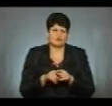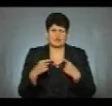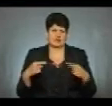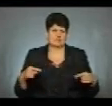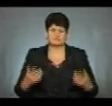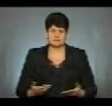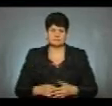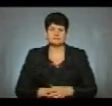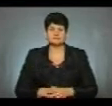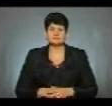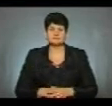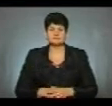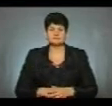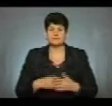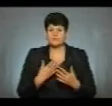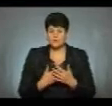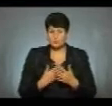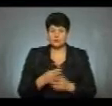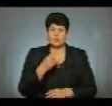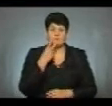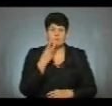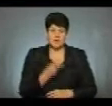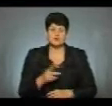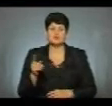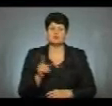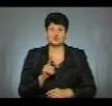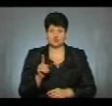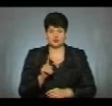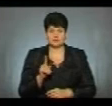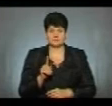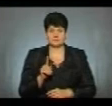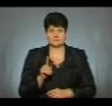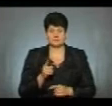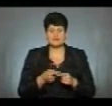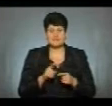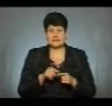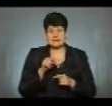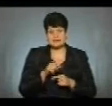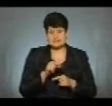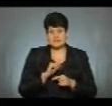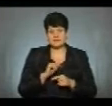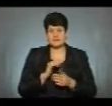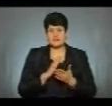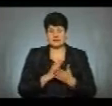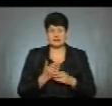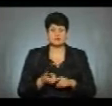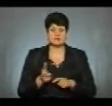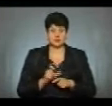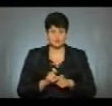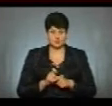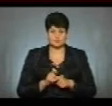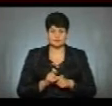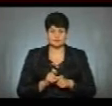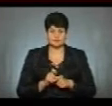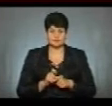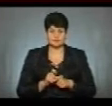товар. Тобто, бачимо, що оця налаштованість є досить стійкою,